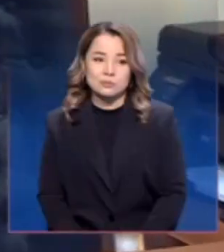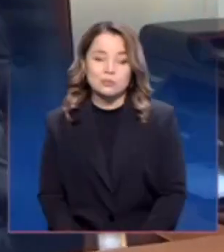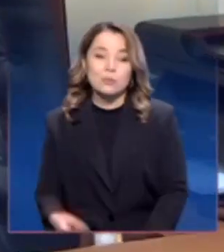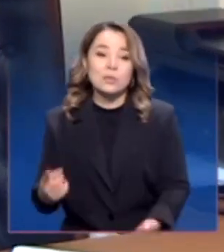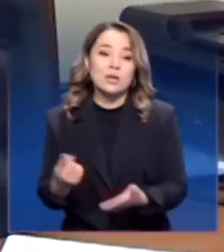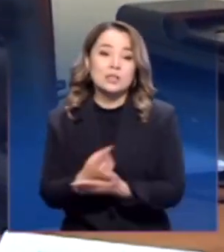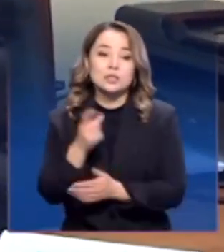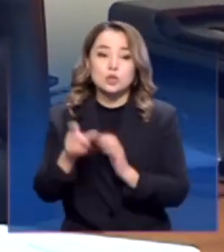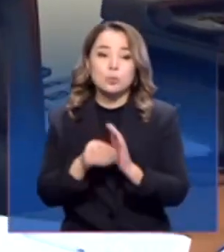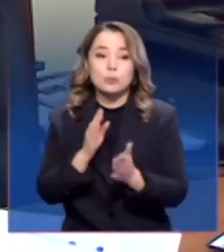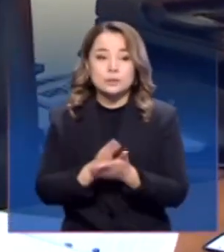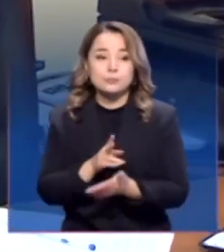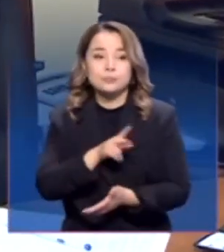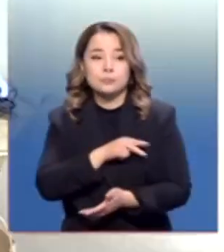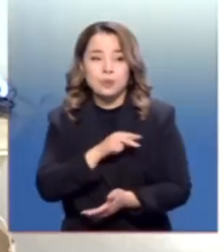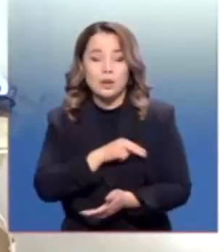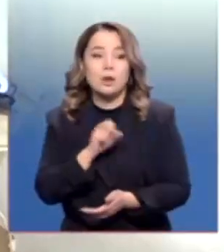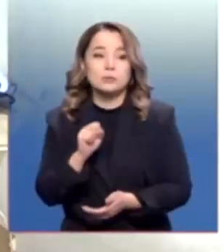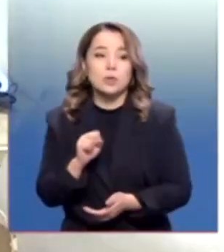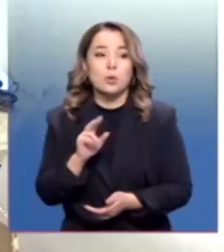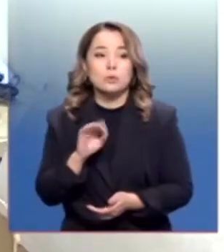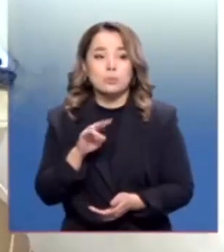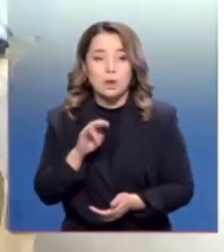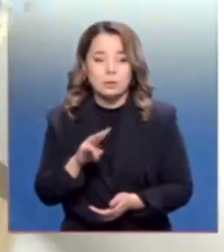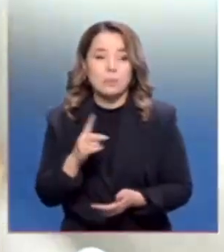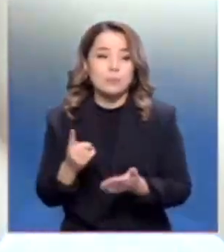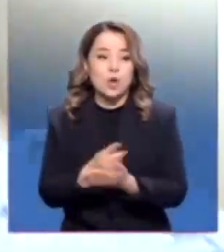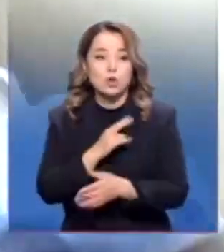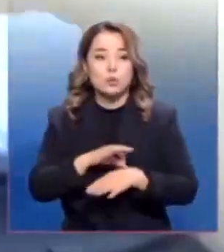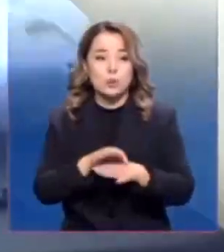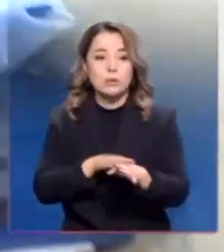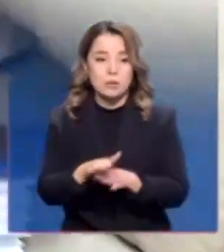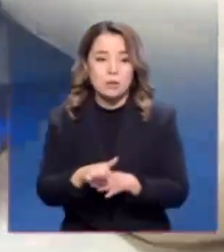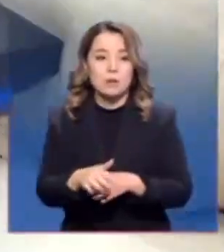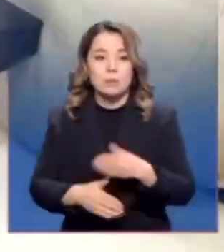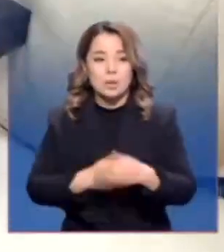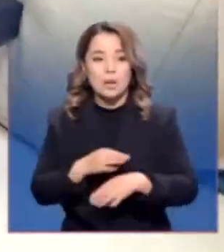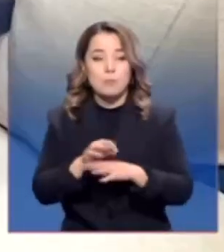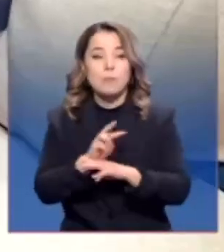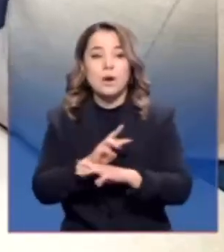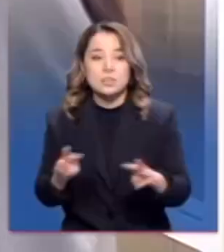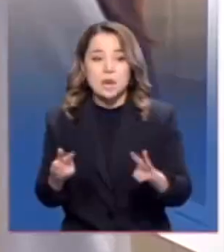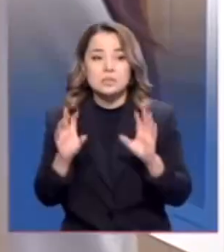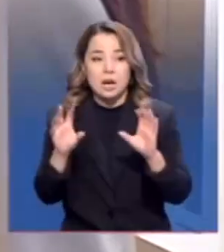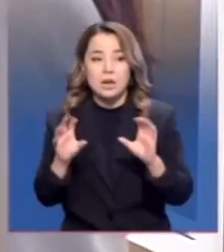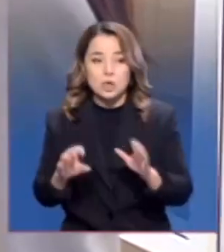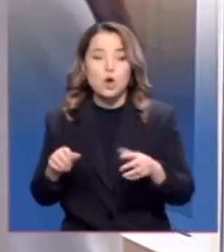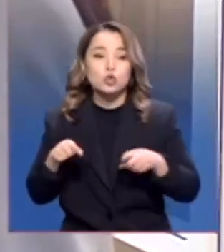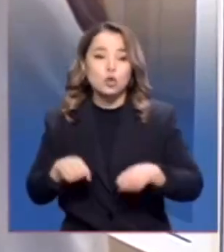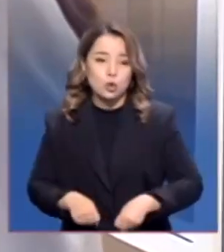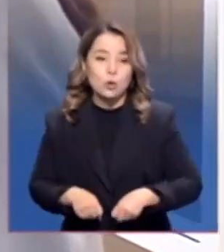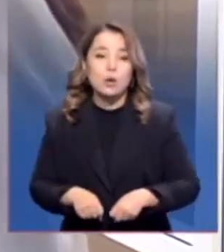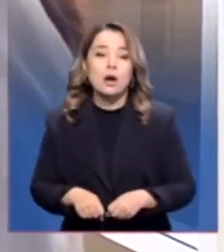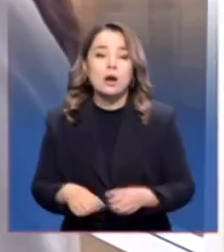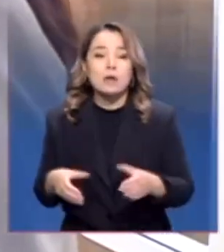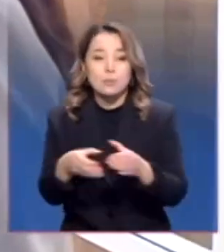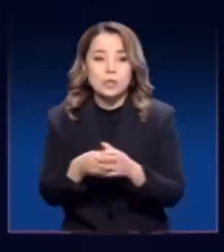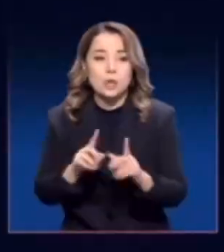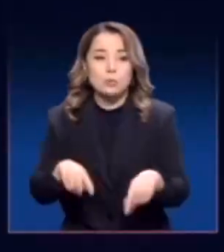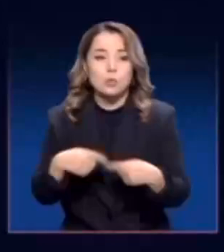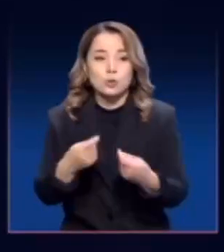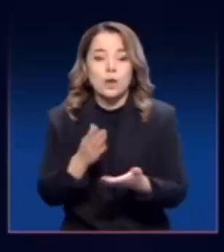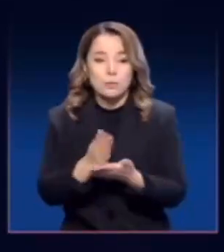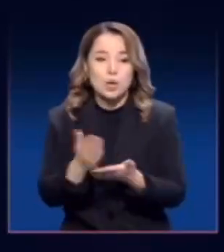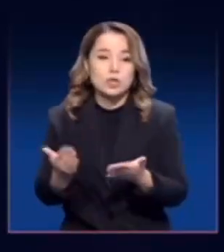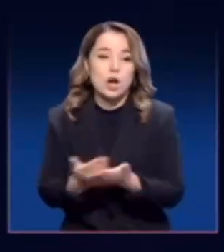Алғаш рет депутат төсбелгісін таққан Абзал Құспанның да алғашқы жұмыс күні қауырт. Мәжілісменге заңнама және құқық комитеті бұйырыпты. Ол да